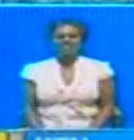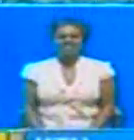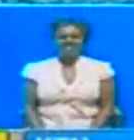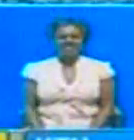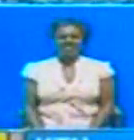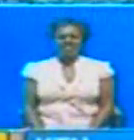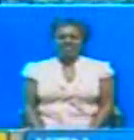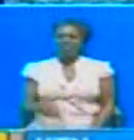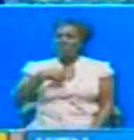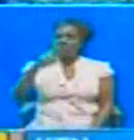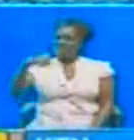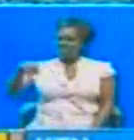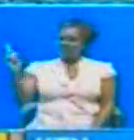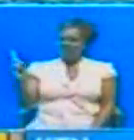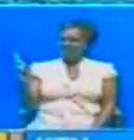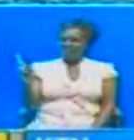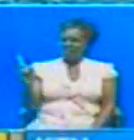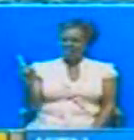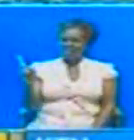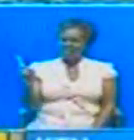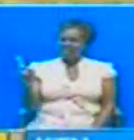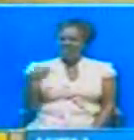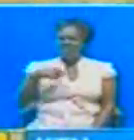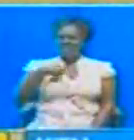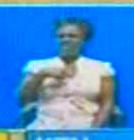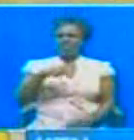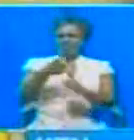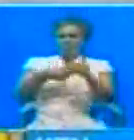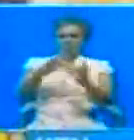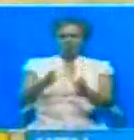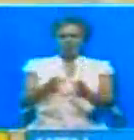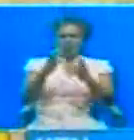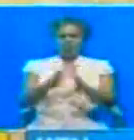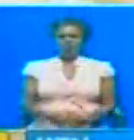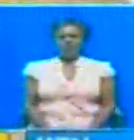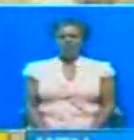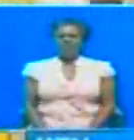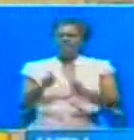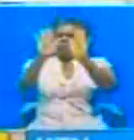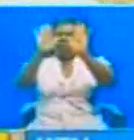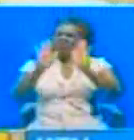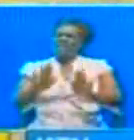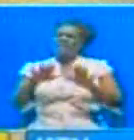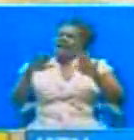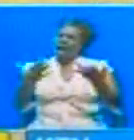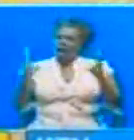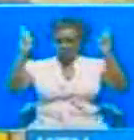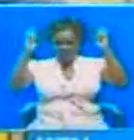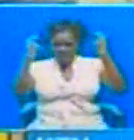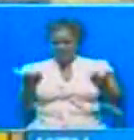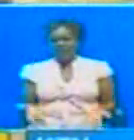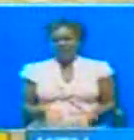hola yangu iko sawa kama ndakani kama nimetoka kwa chupa. How relevant is that topic? Buda